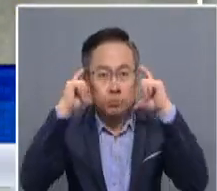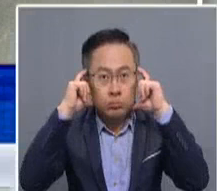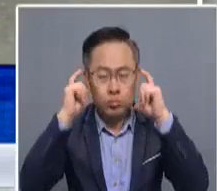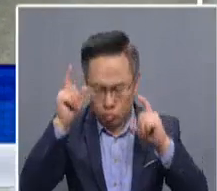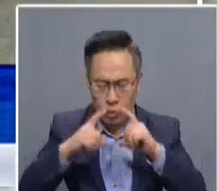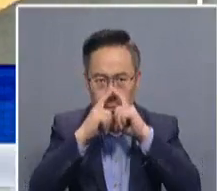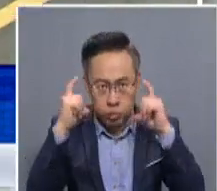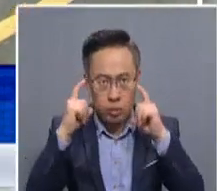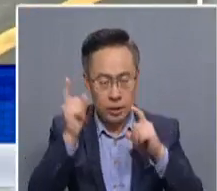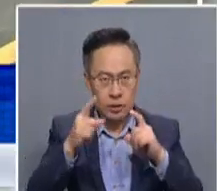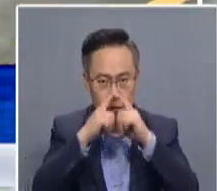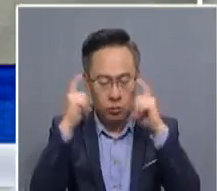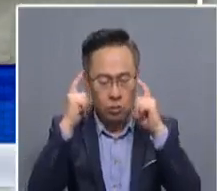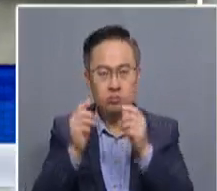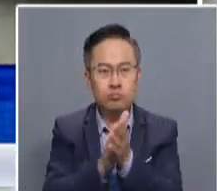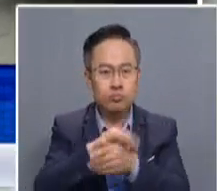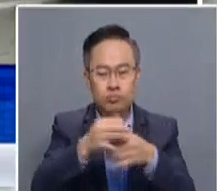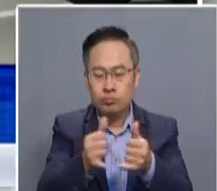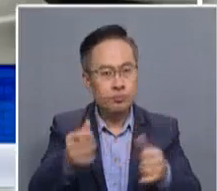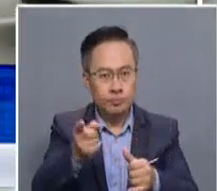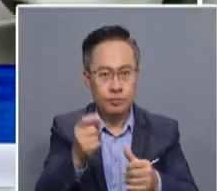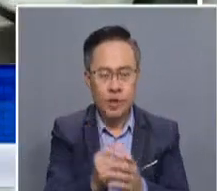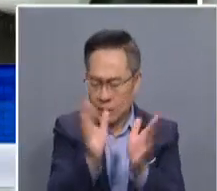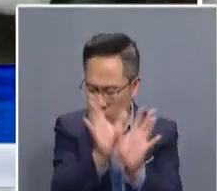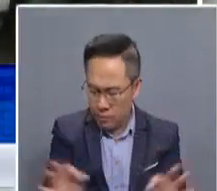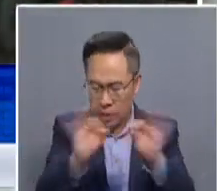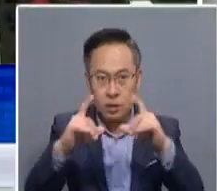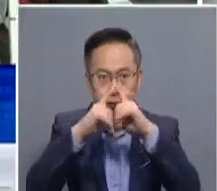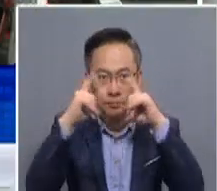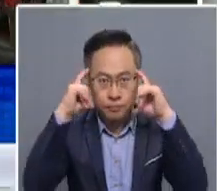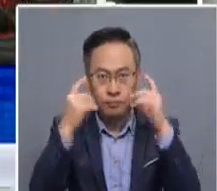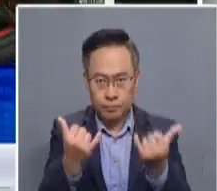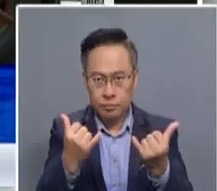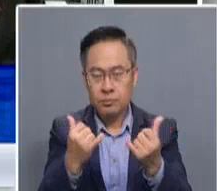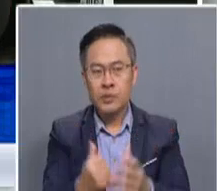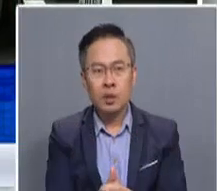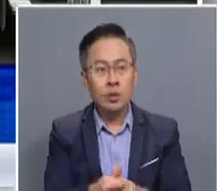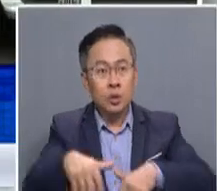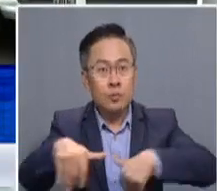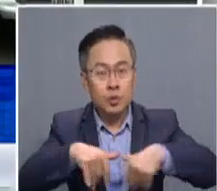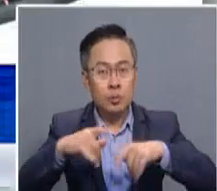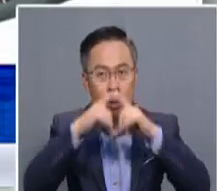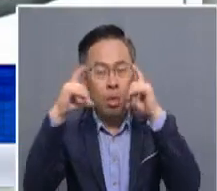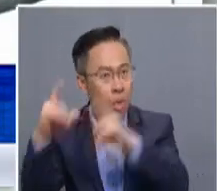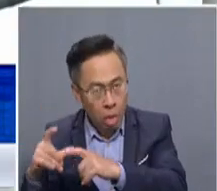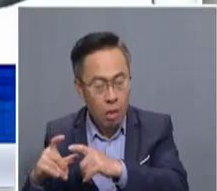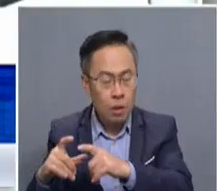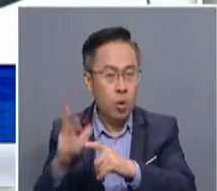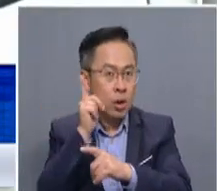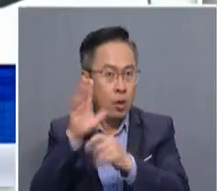กรณีเชียงใหม่เนี่ยเราก็ส่งทีมงานไปสำรวจในเรื่องของการใส่หน้ากากอนามัยก็ถือว่าดีนะครับพี่น้องประชาชนให้ความร่วมมือใส่หน้ากากอนามั